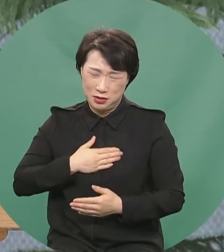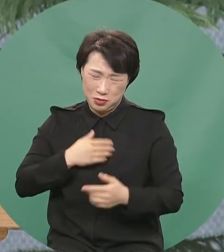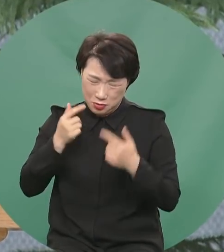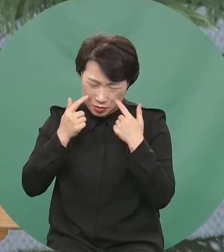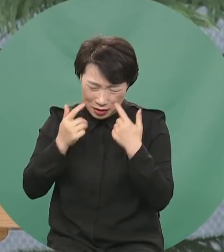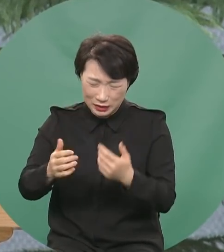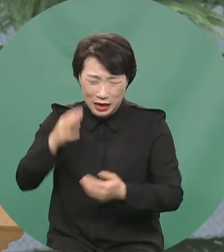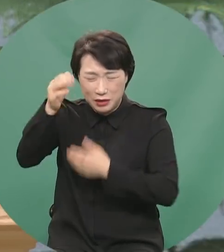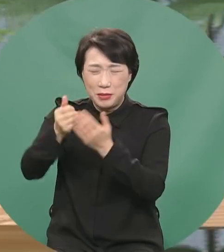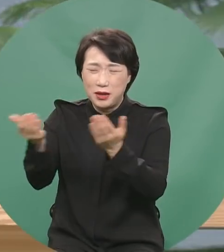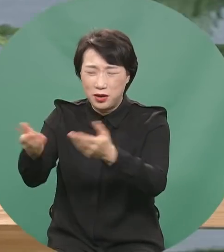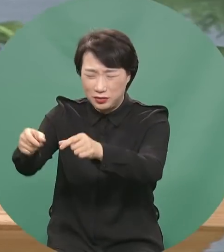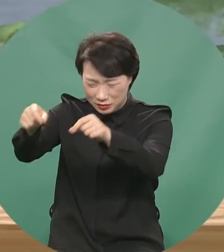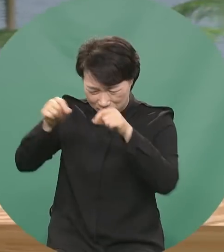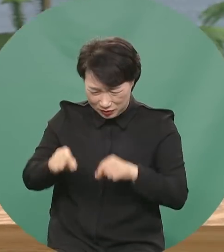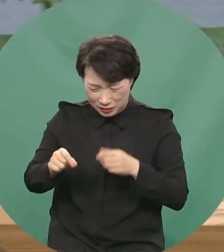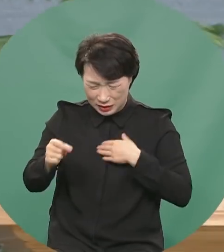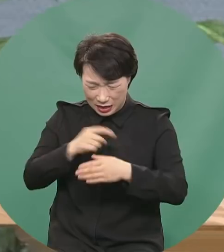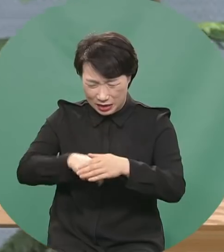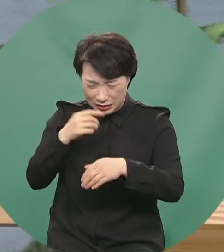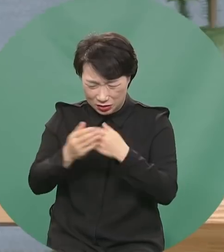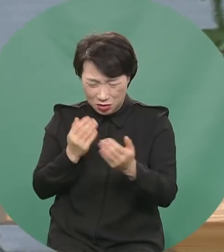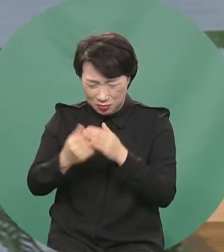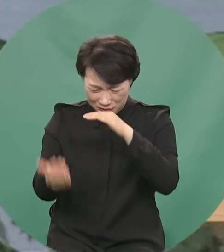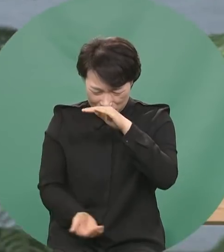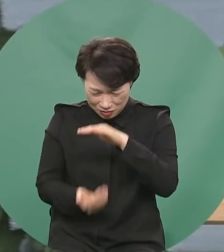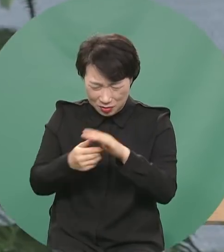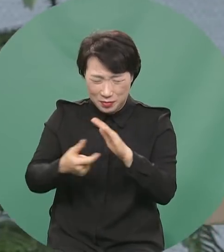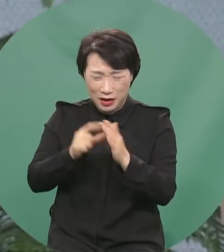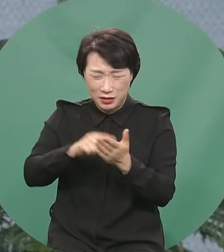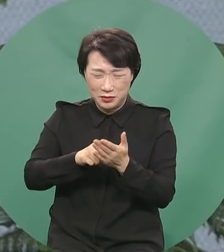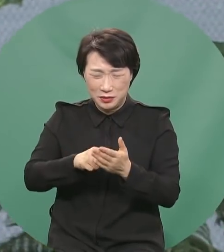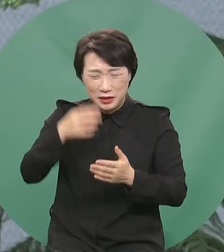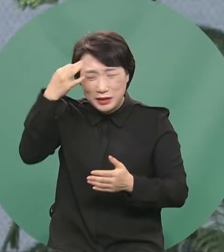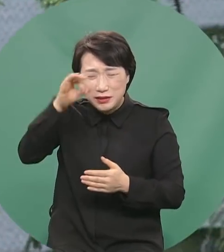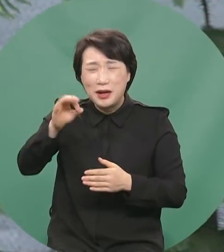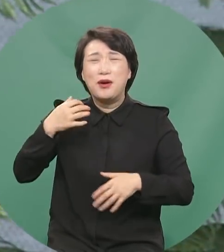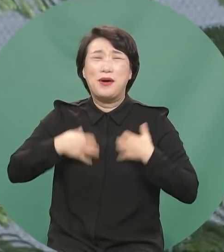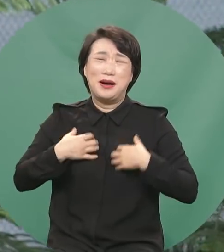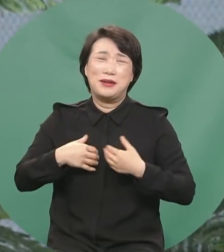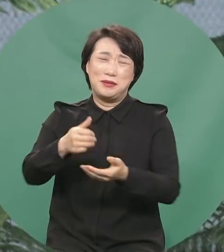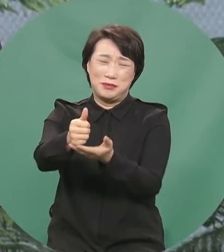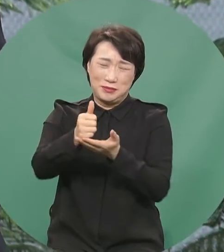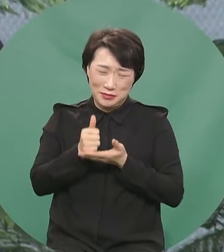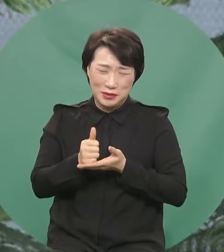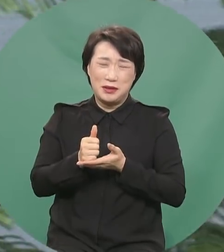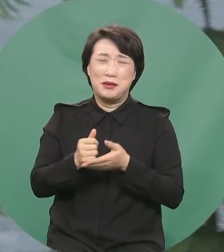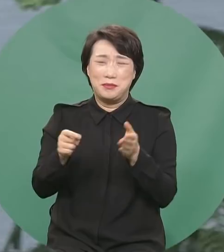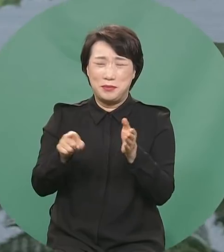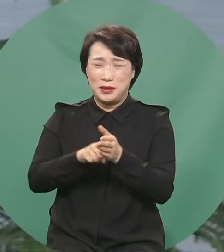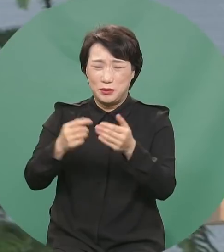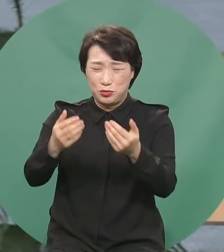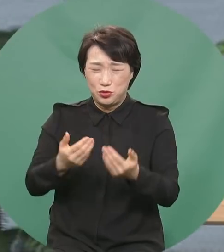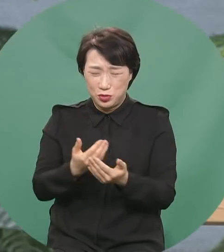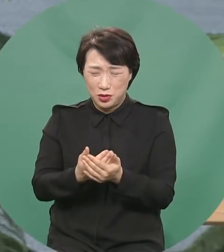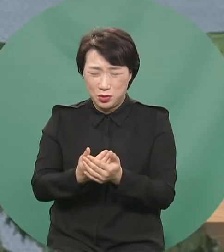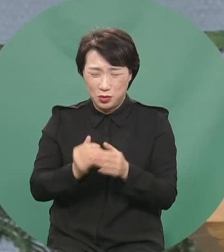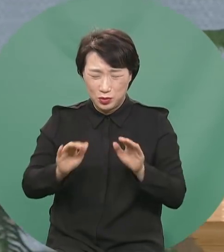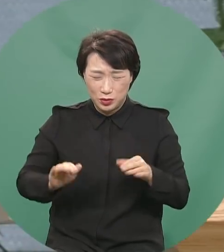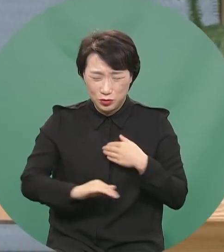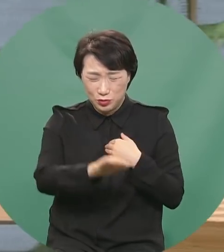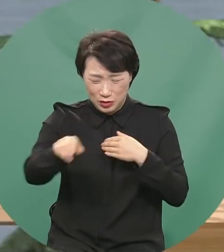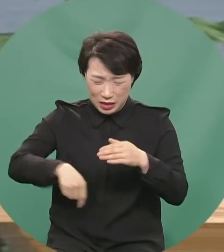그 역사가 내게 이루어질 만큼 인정하고 환영하고 받아들여 믿게 해주시기를 원합니다. 오늘 저들